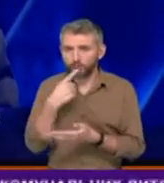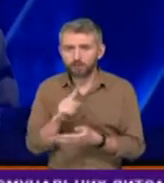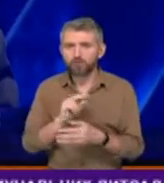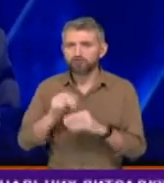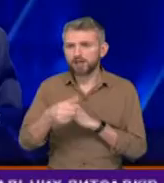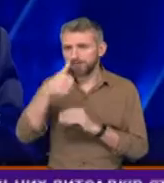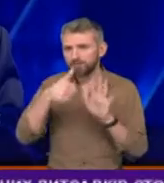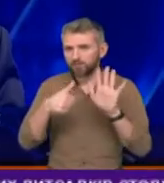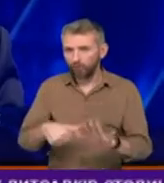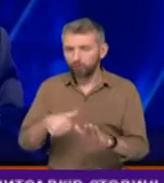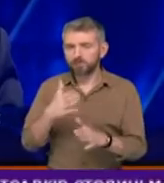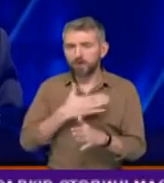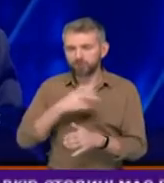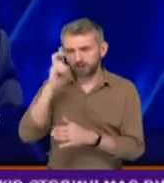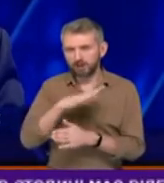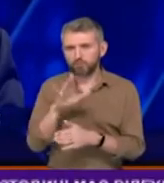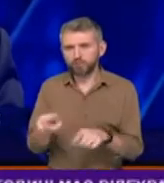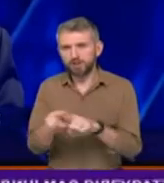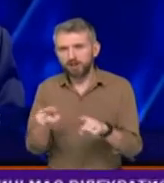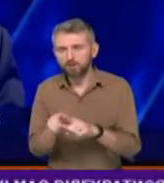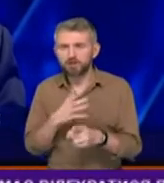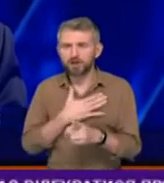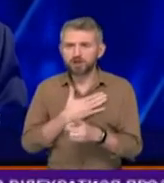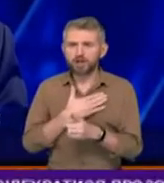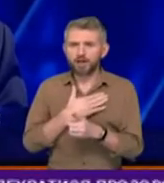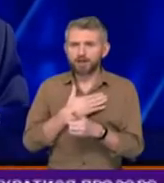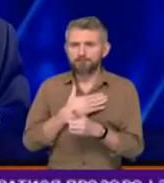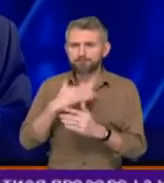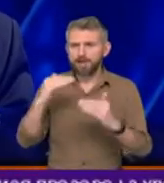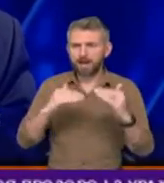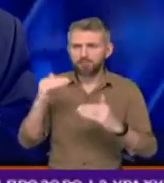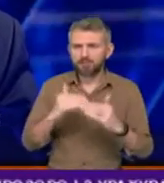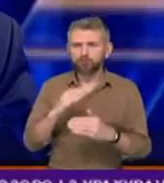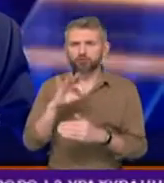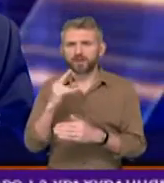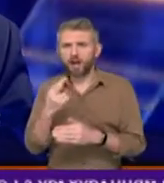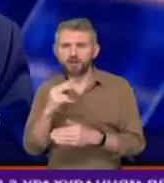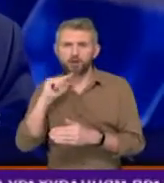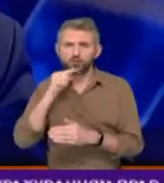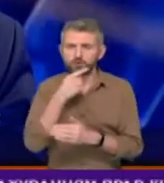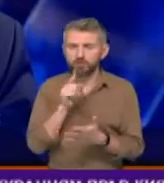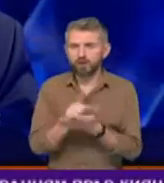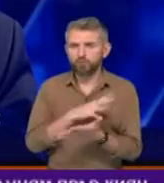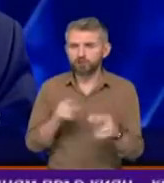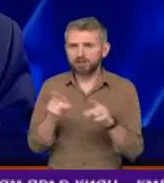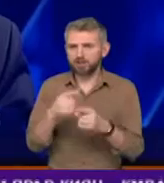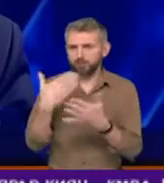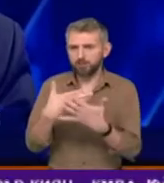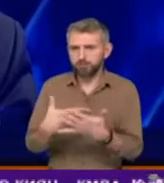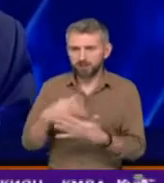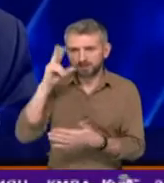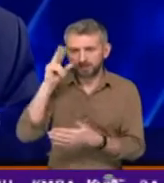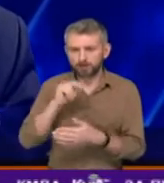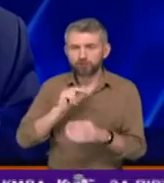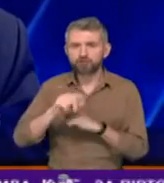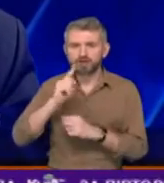через півроку наша країна буде там, то параметри наші економічні, соціальні, політичні, правові мають бути такі. Це мають абсолютно конкретні бути цифри. Через